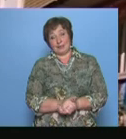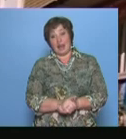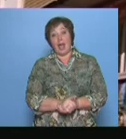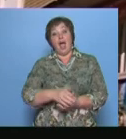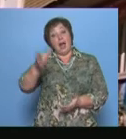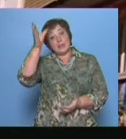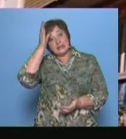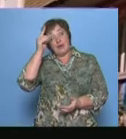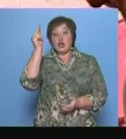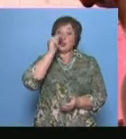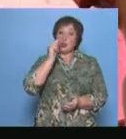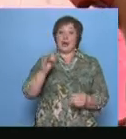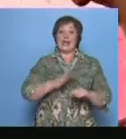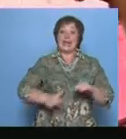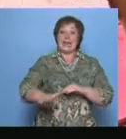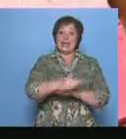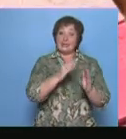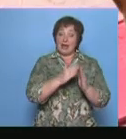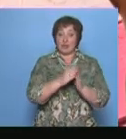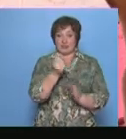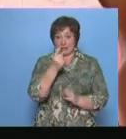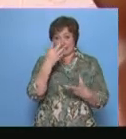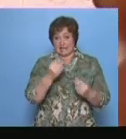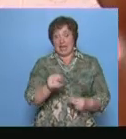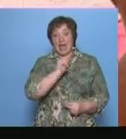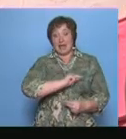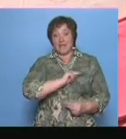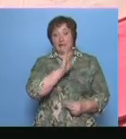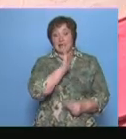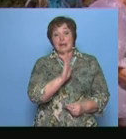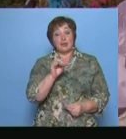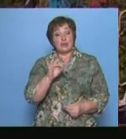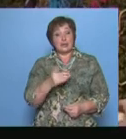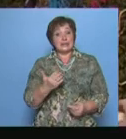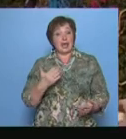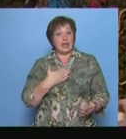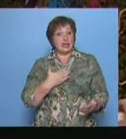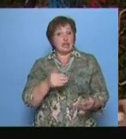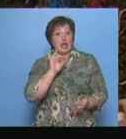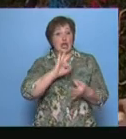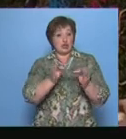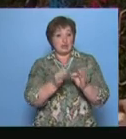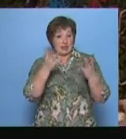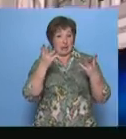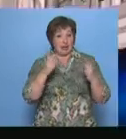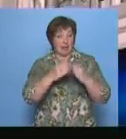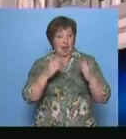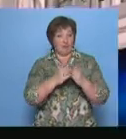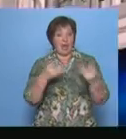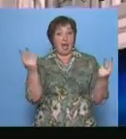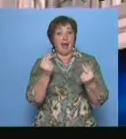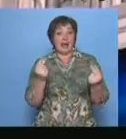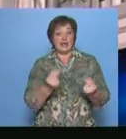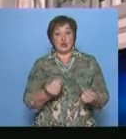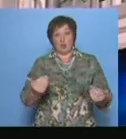Образование школьное и дворовое. За 11 дней работы Владислав Балаклейский превратил один из ижевских домов в картину «Альманах животного